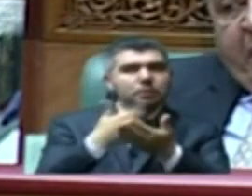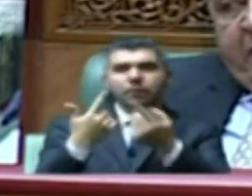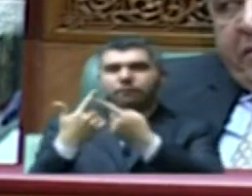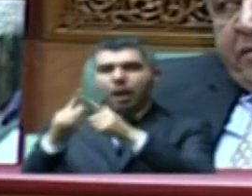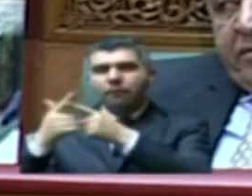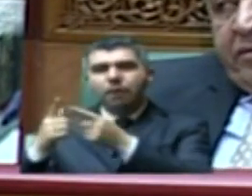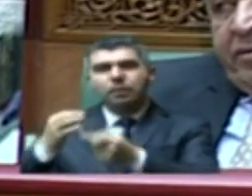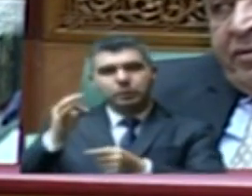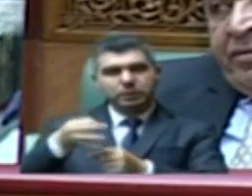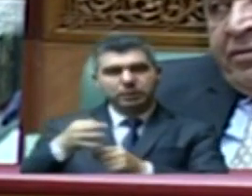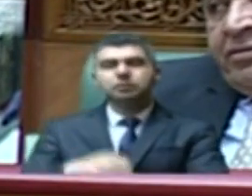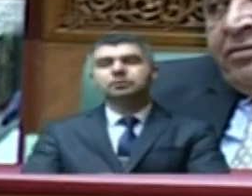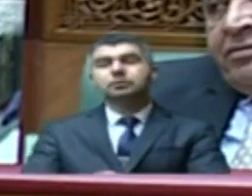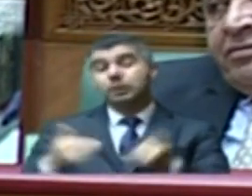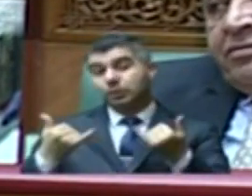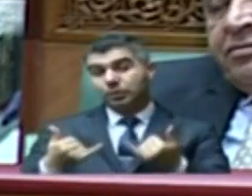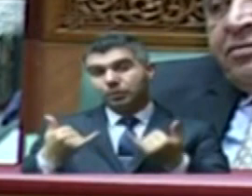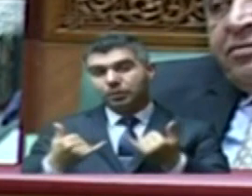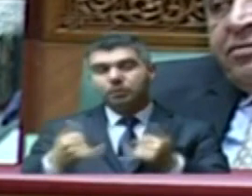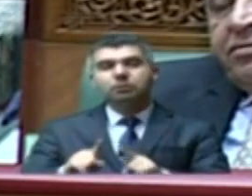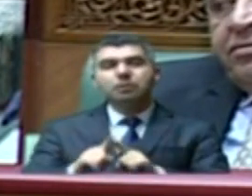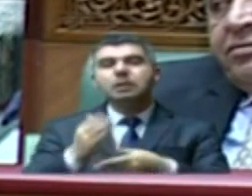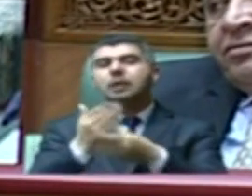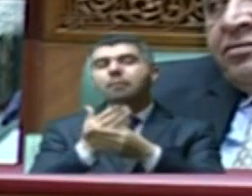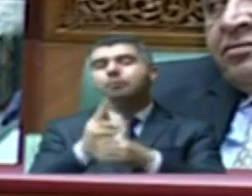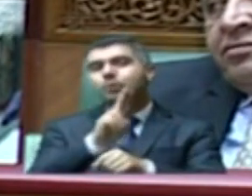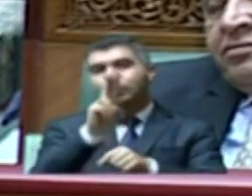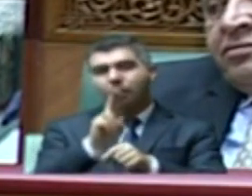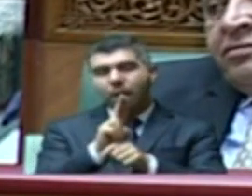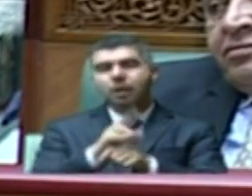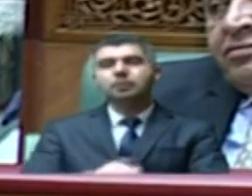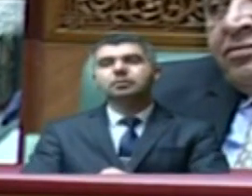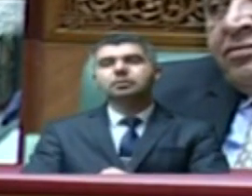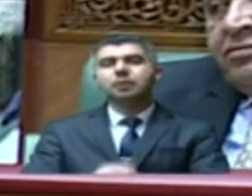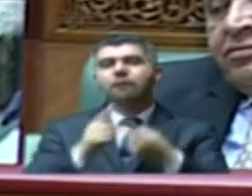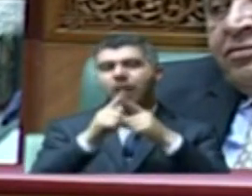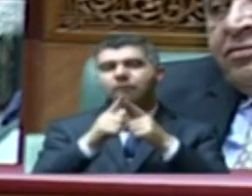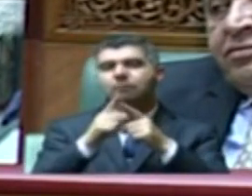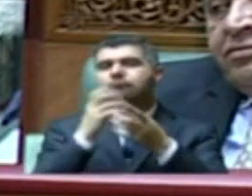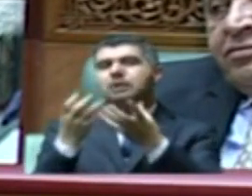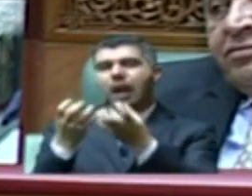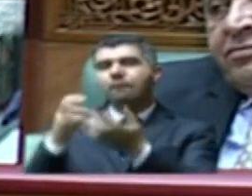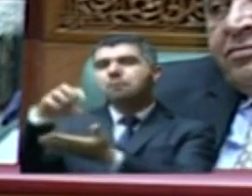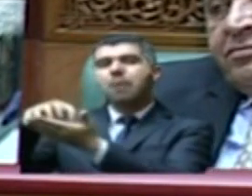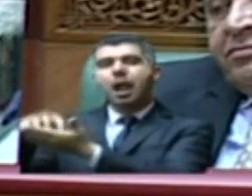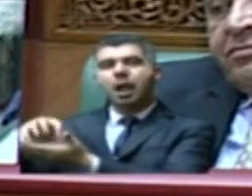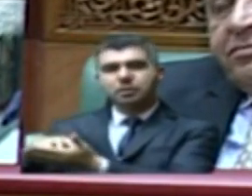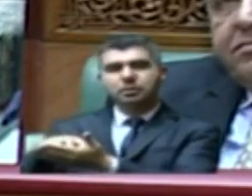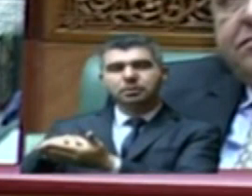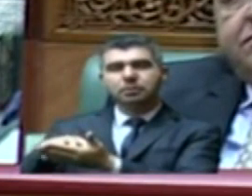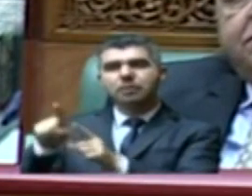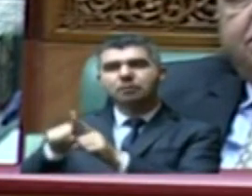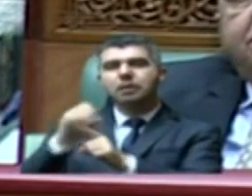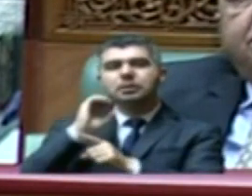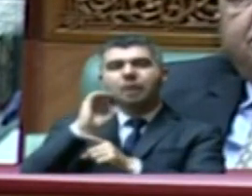من المجالات. اليوم السبب ديال السؤال ديالنا هو أنه كاين واحد العدد ديال الدول اللي اعتمدت على الجالية ديالها